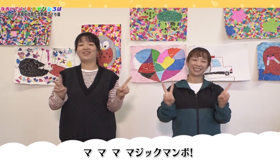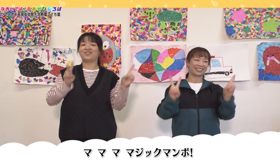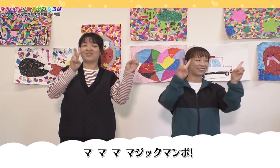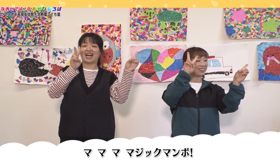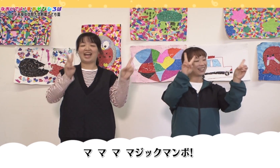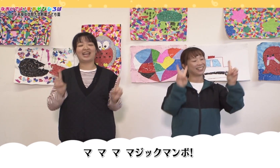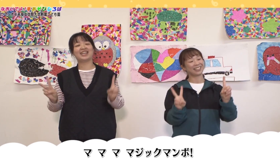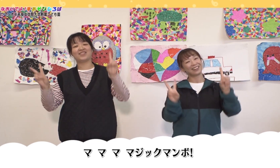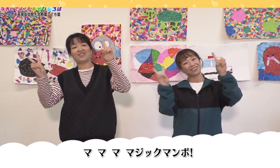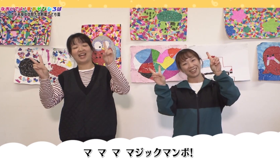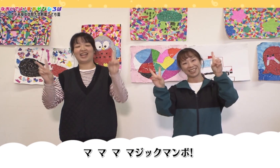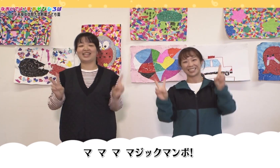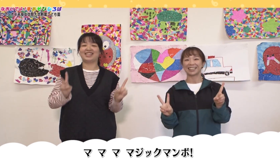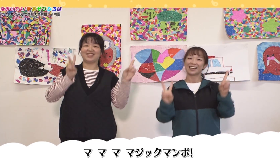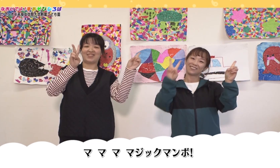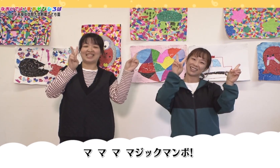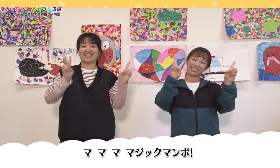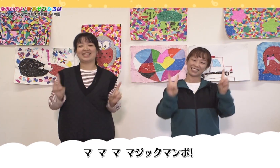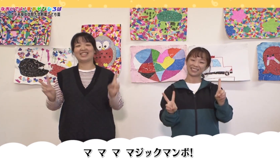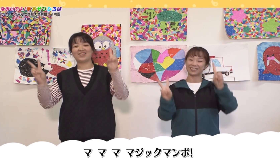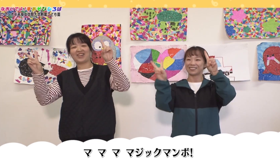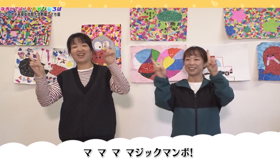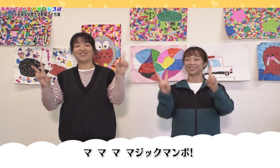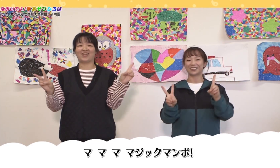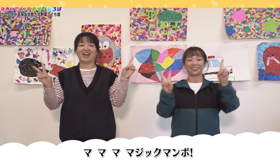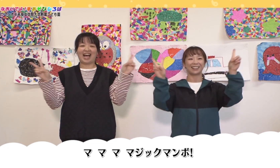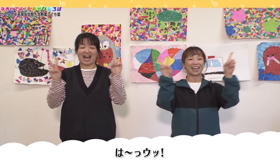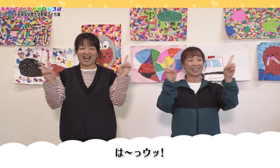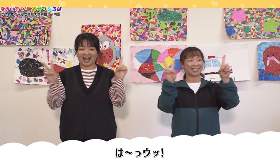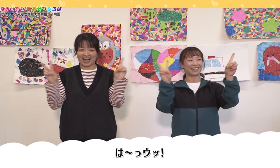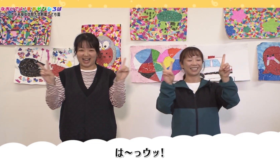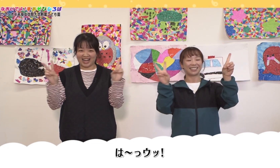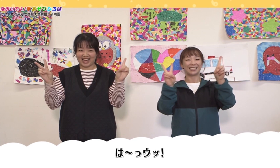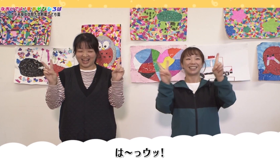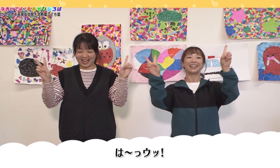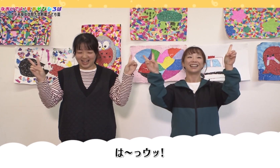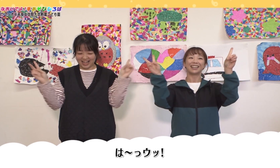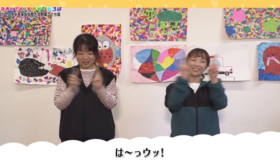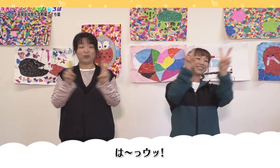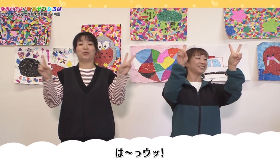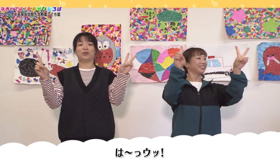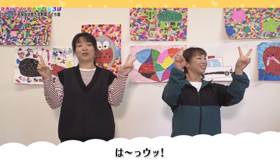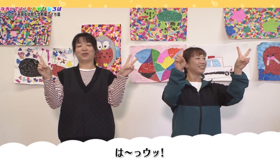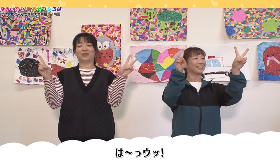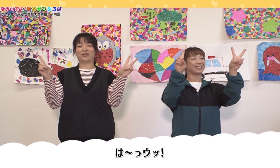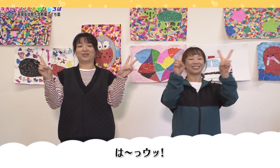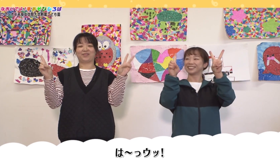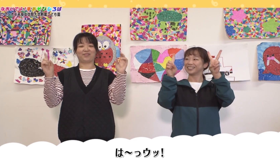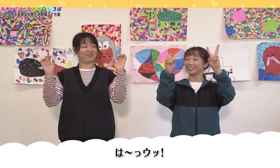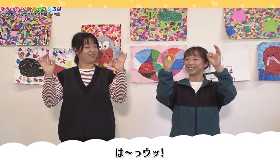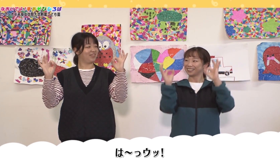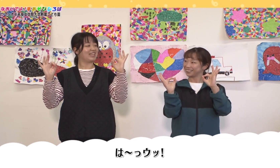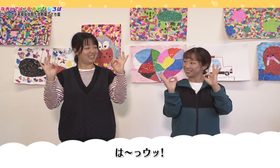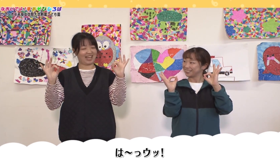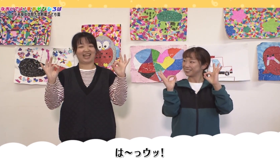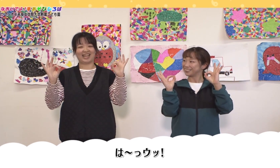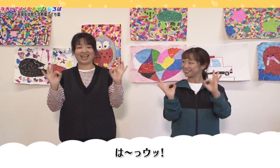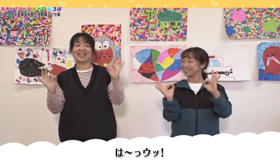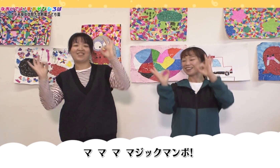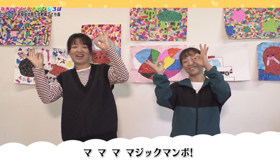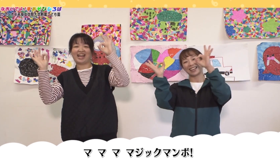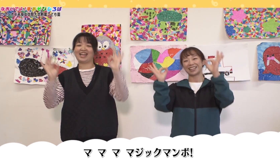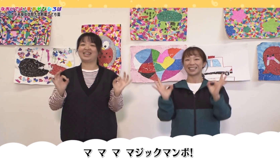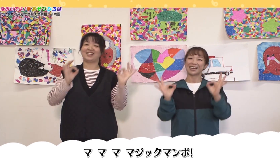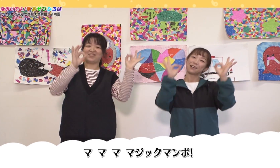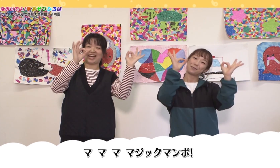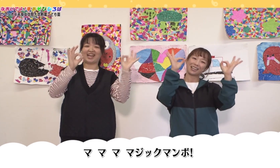まあまあまあ、マジックマンボ、 はーう。さあ、は